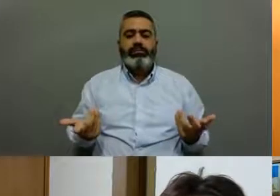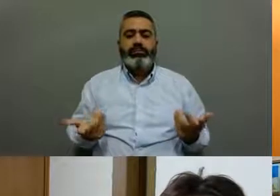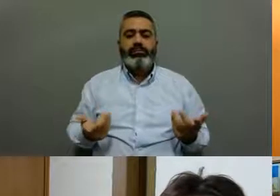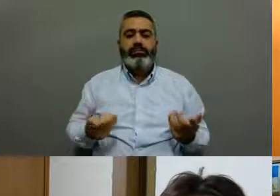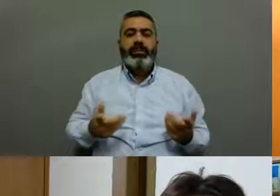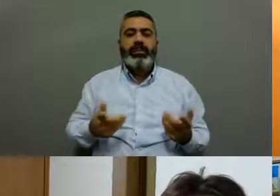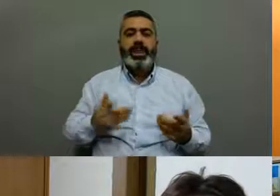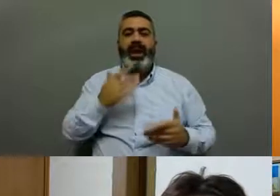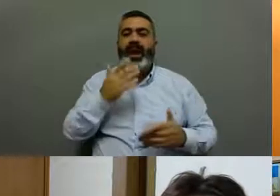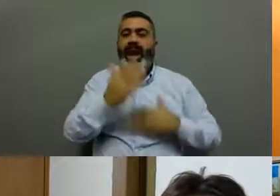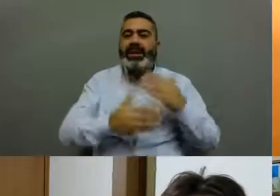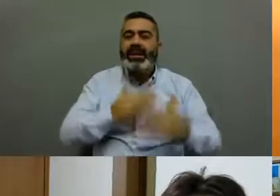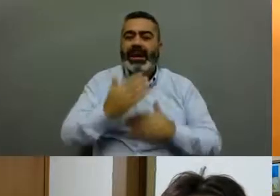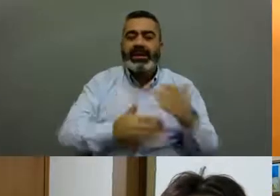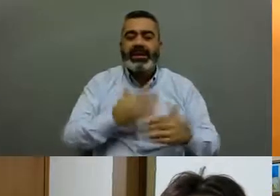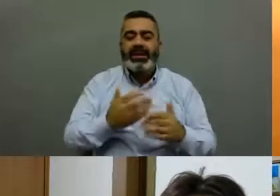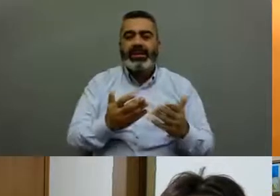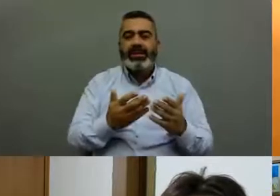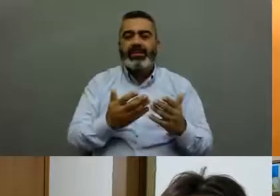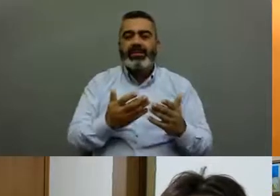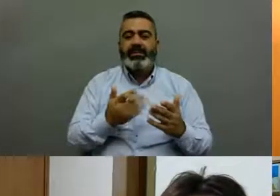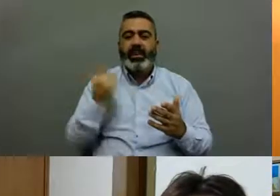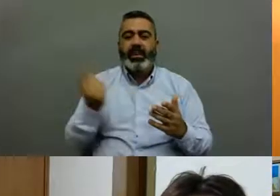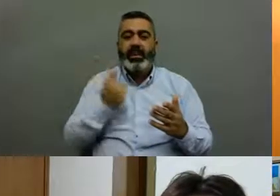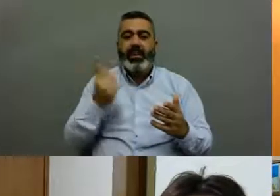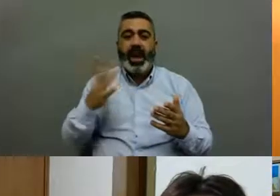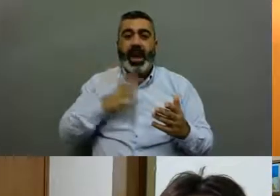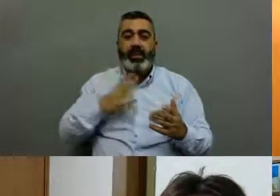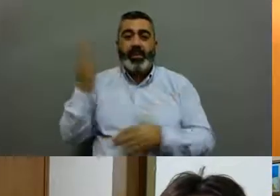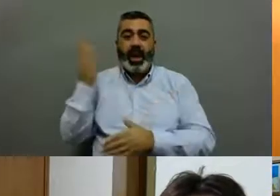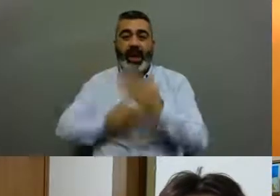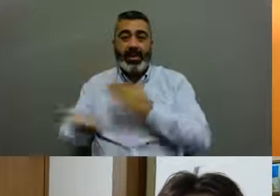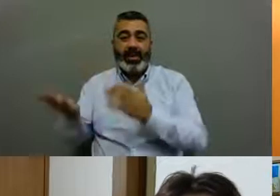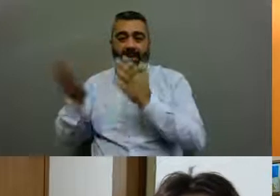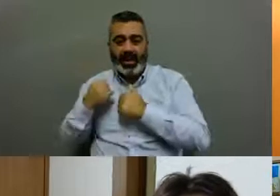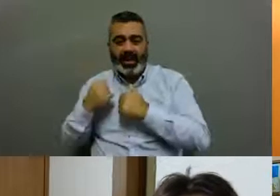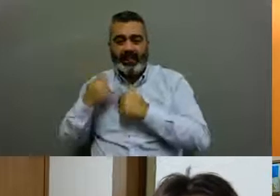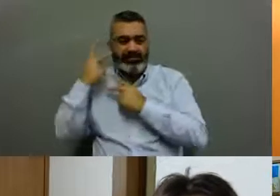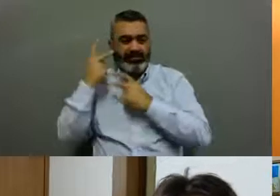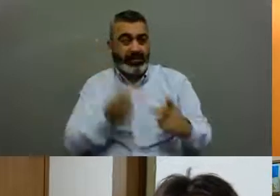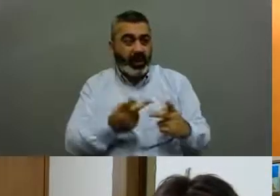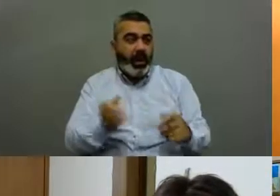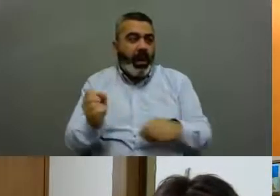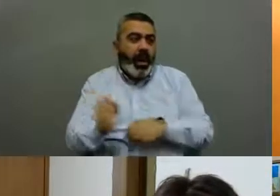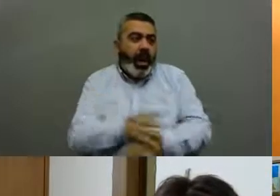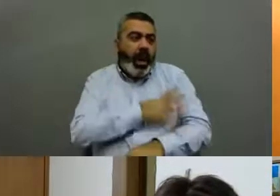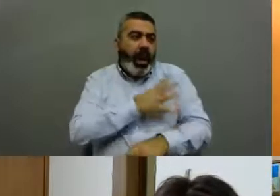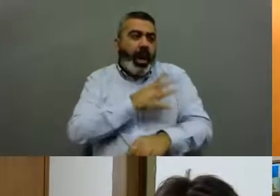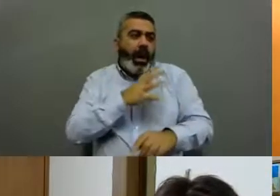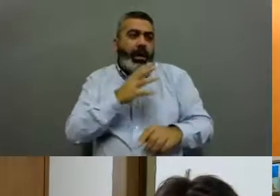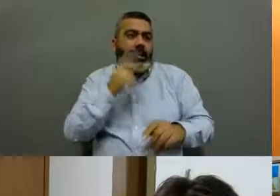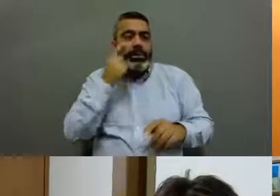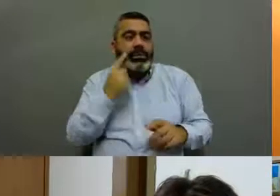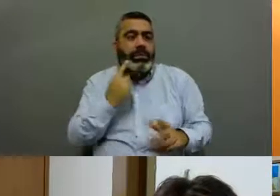καταστάσεις που ίσως τους ανθρώπους χωρίς αναπηρία τους συγκλονίζουν και τους